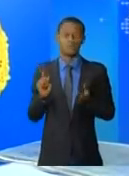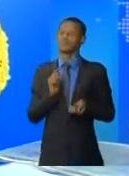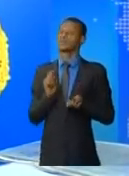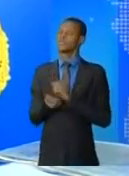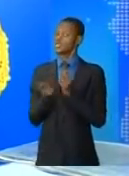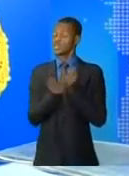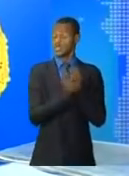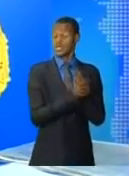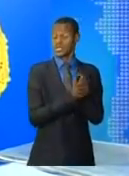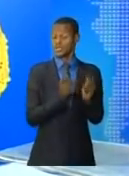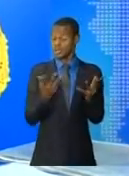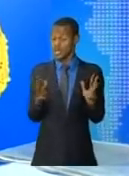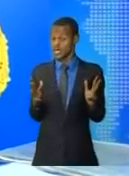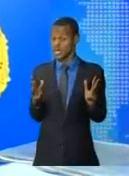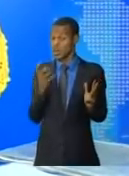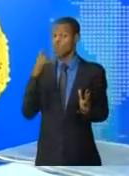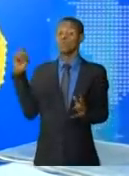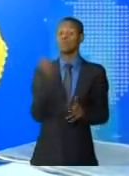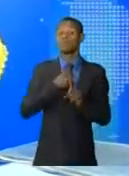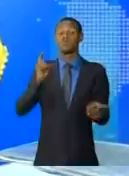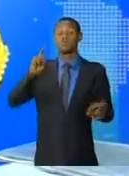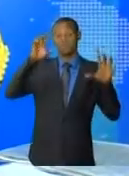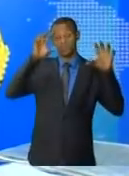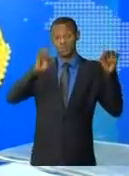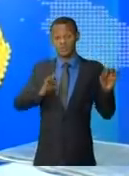de l'État d'échanger